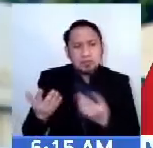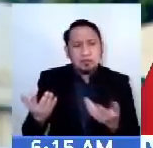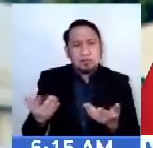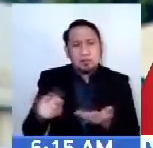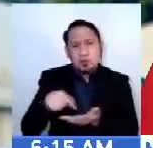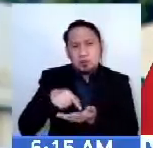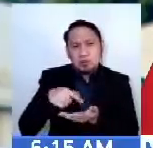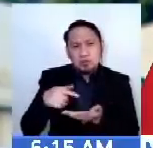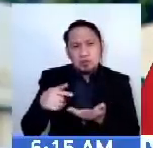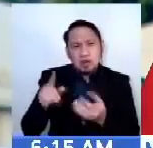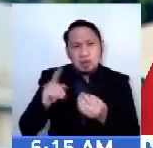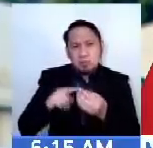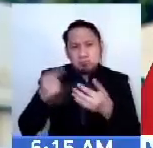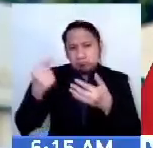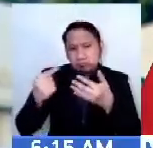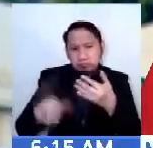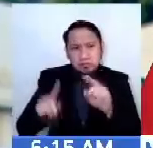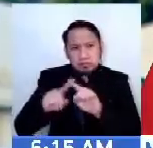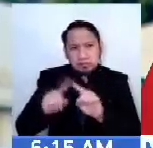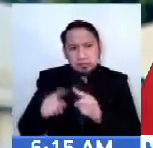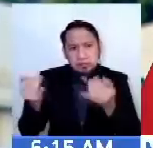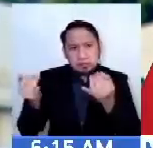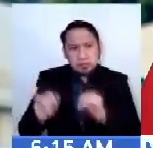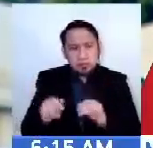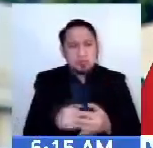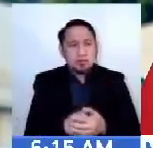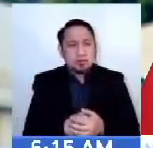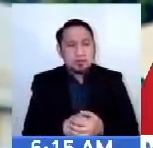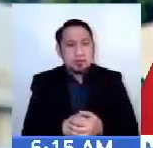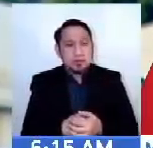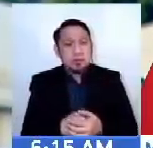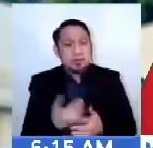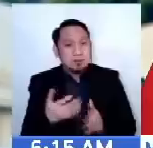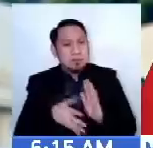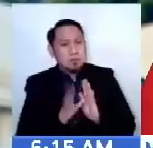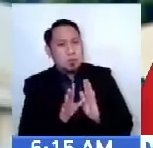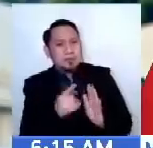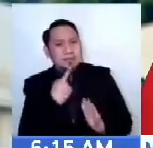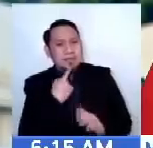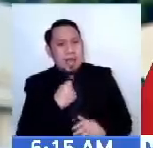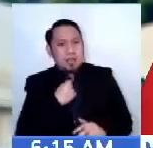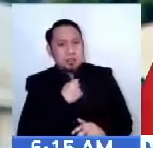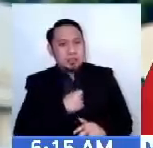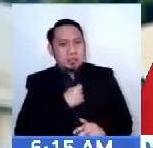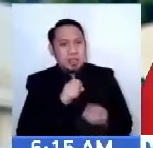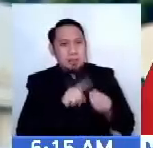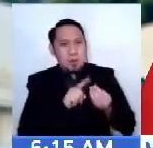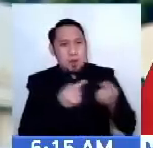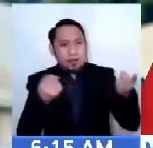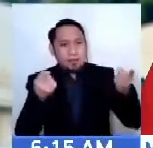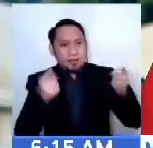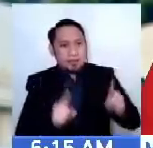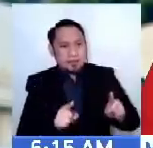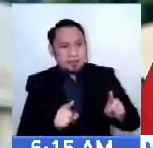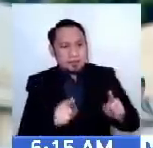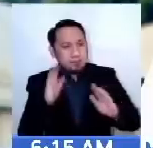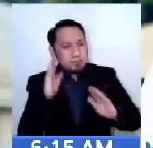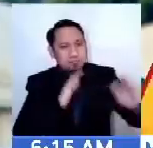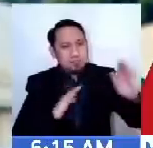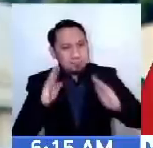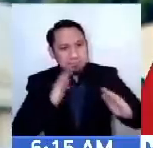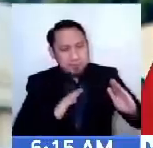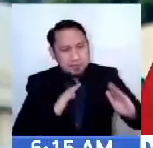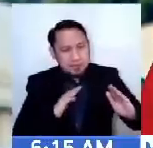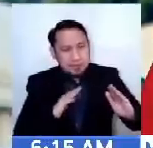dito, Commissioner? Sadya po kami humihingi ng paumanhin sa nangyari na aberya. Ito naman po ay talagang walang kasalanan